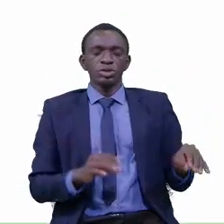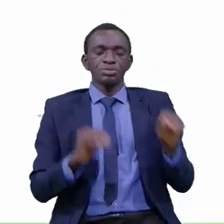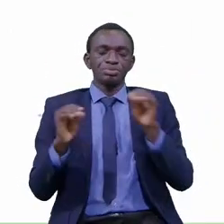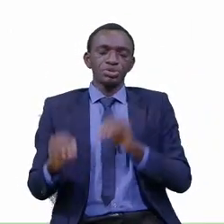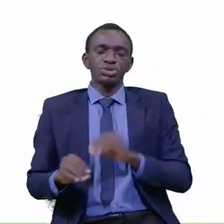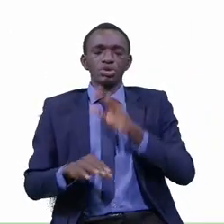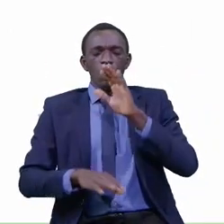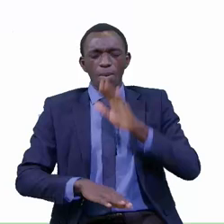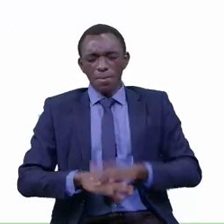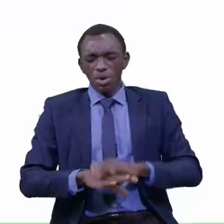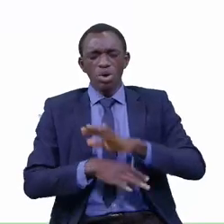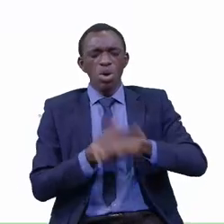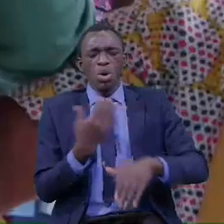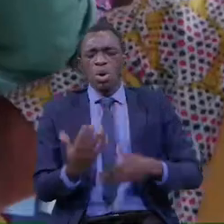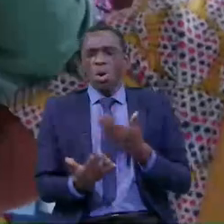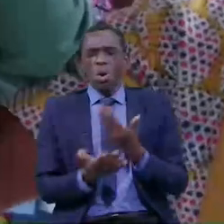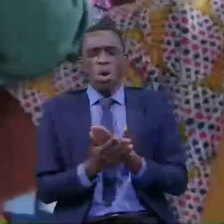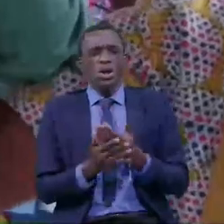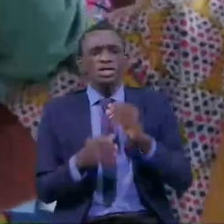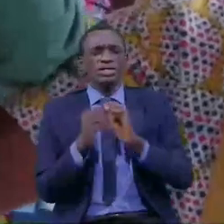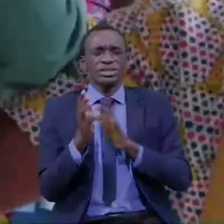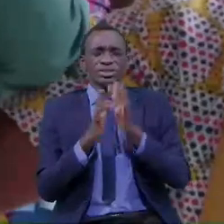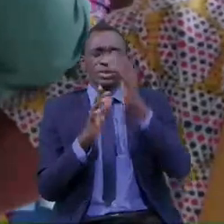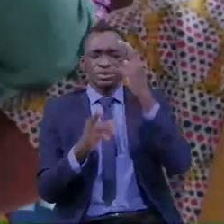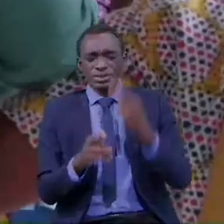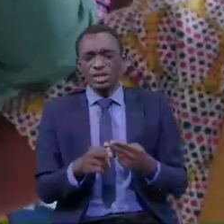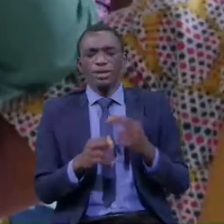envoie-la sur chacun au nom de Jésus.